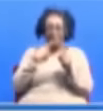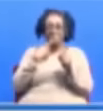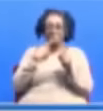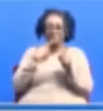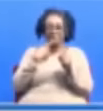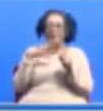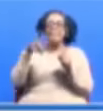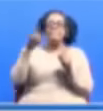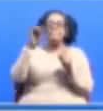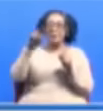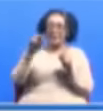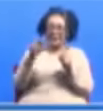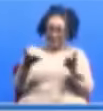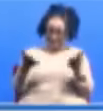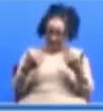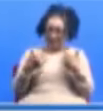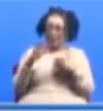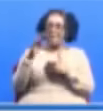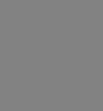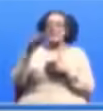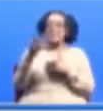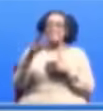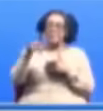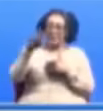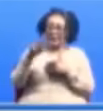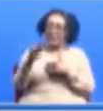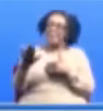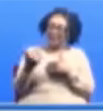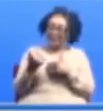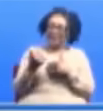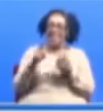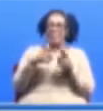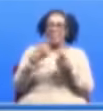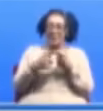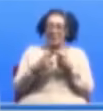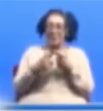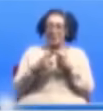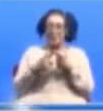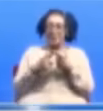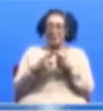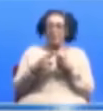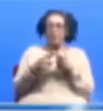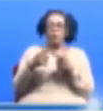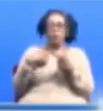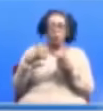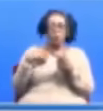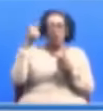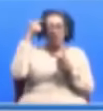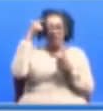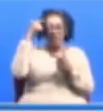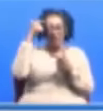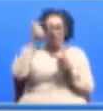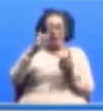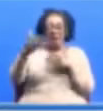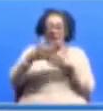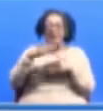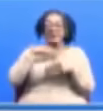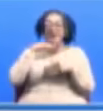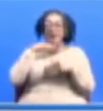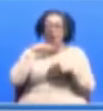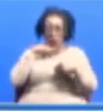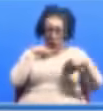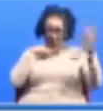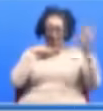pini yako, leta M-Pesa pini yako. Alafu unaona wewe unaenda kukufa. Si lazima utapea na pini yako ya